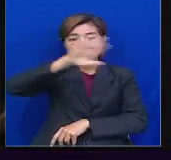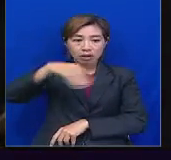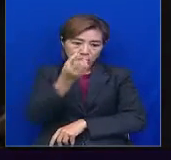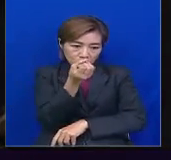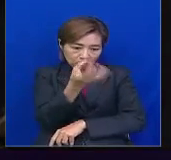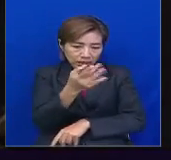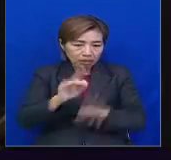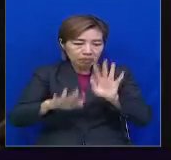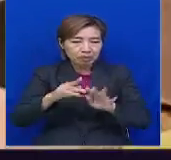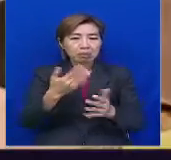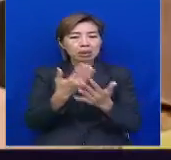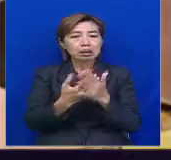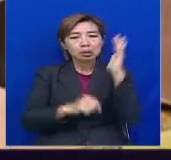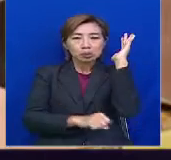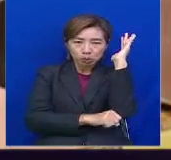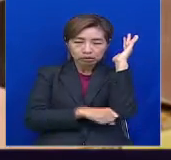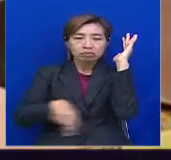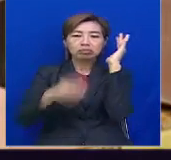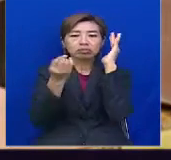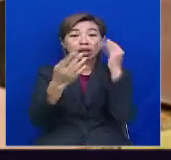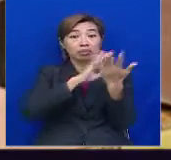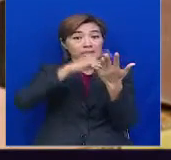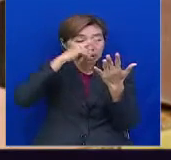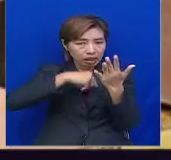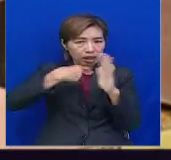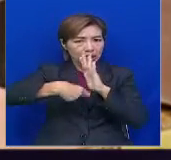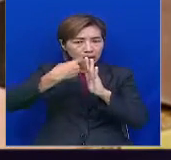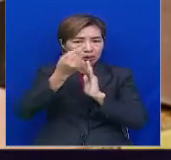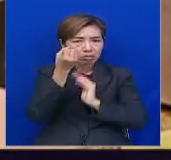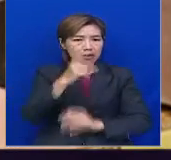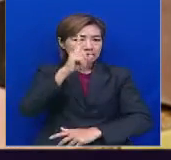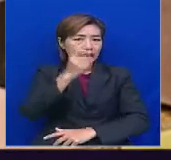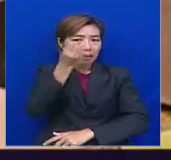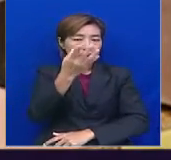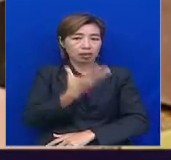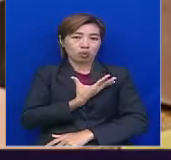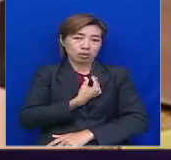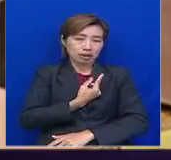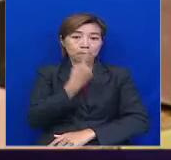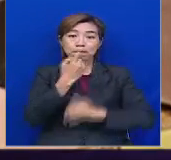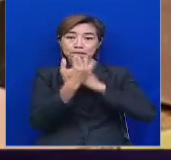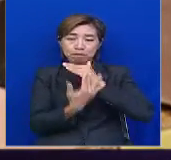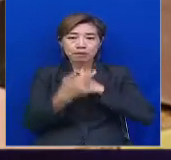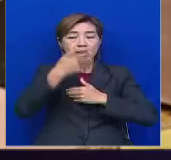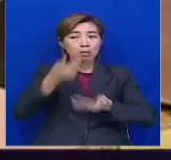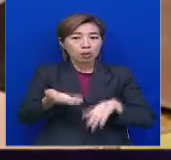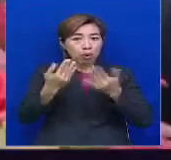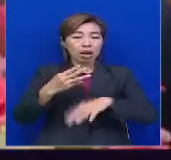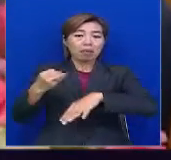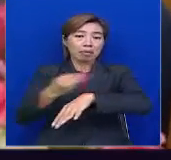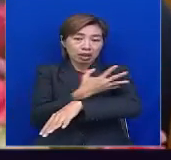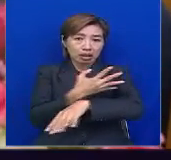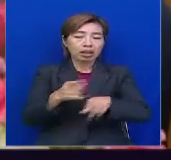ศที่มีรายได้ต่ำและปานกลางในประเทศไทยสาเหตุมาจากโรคหัวใจและหลอดเลือดโรคเบาหวานโรคมะเร็งและโรคปอด